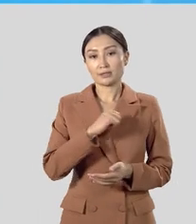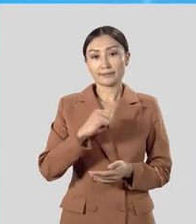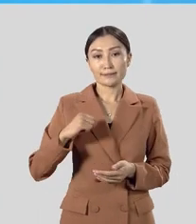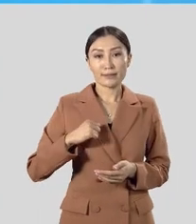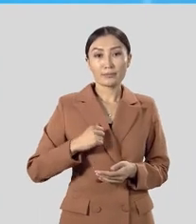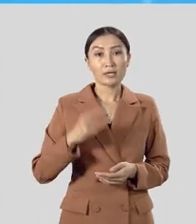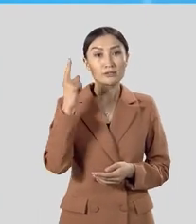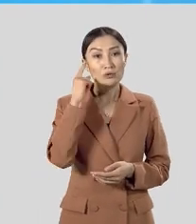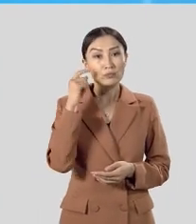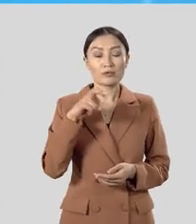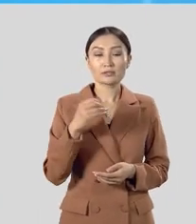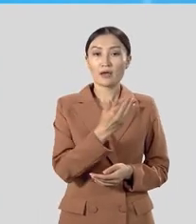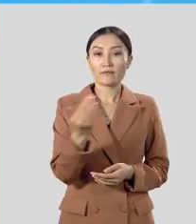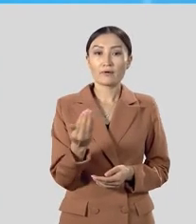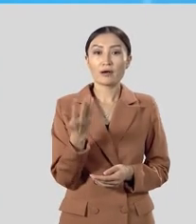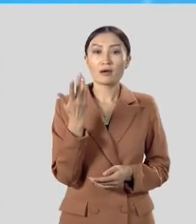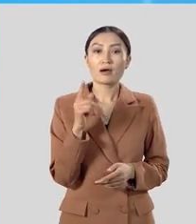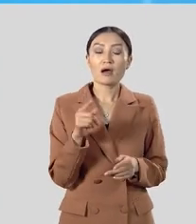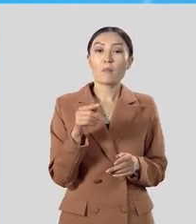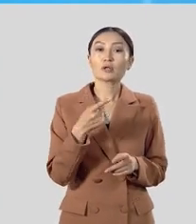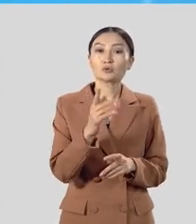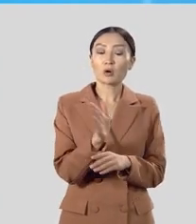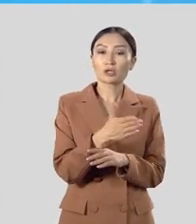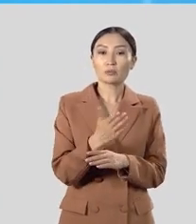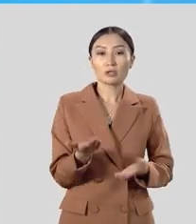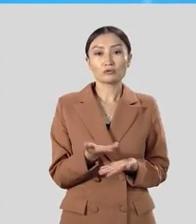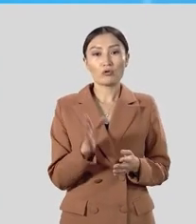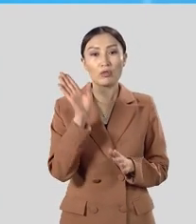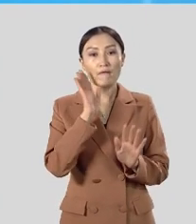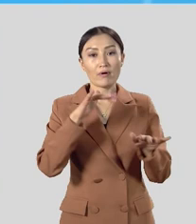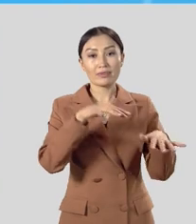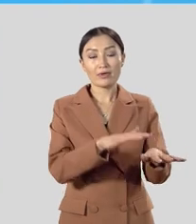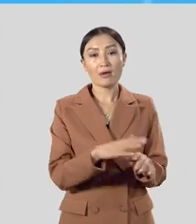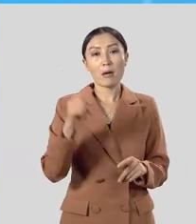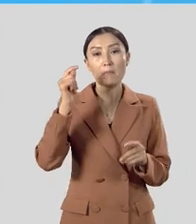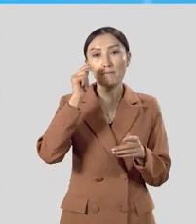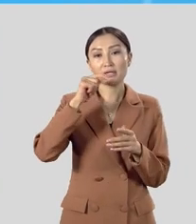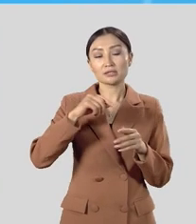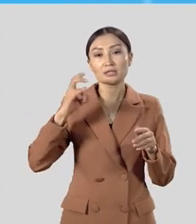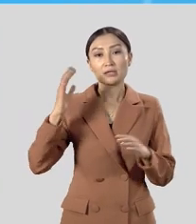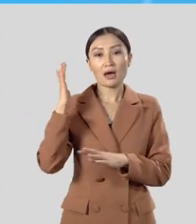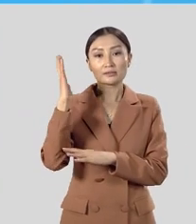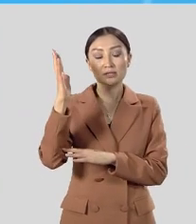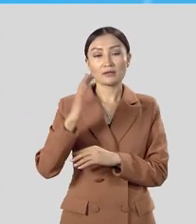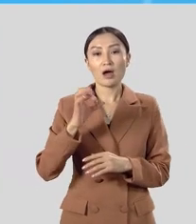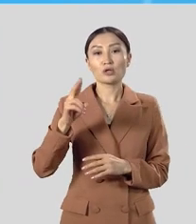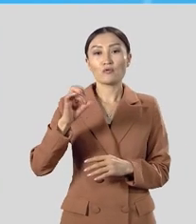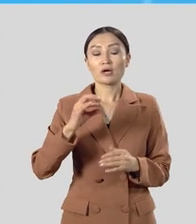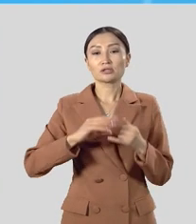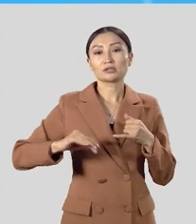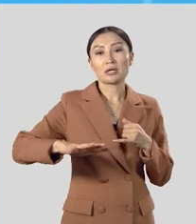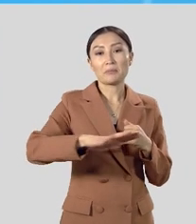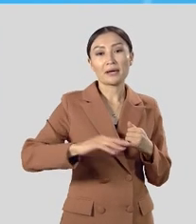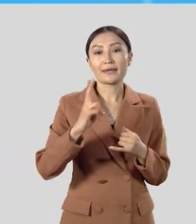факторы. Задумывались ли вы когда-нибудь, почему рыба живет в воде? птица на дереве, одуванчик на освещенной поляне,